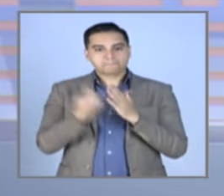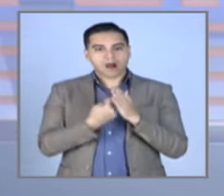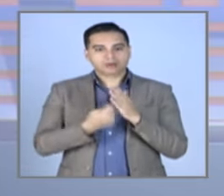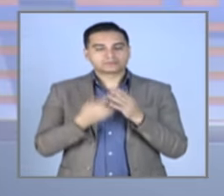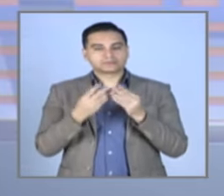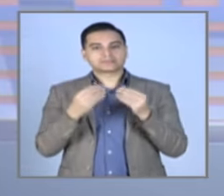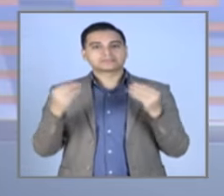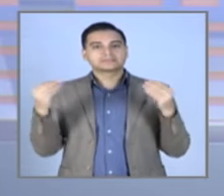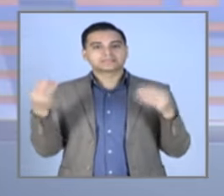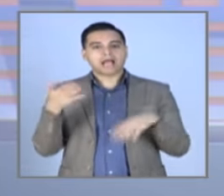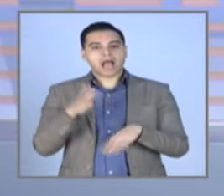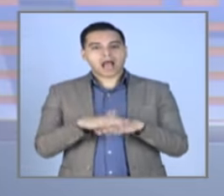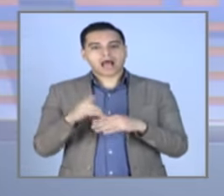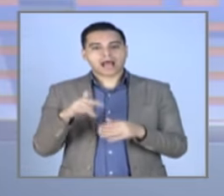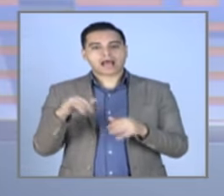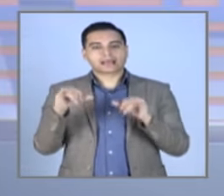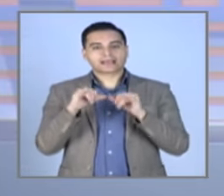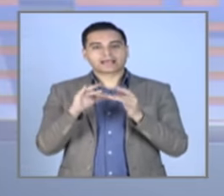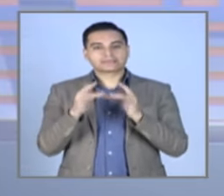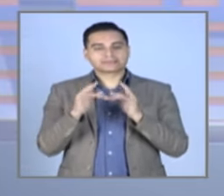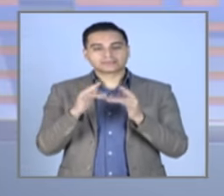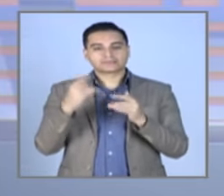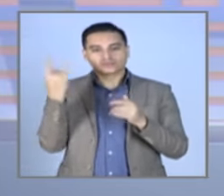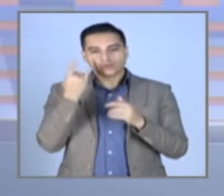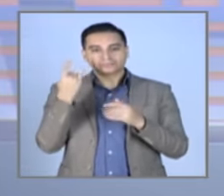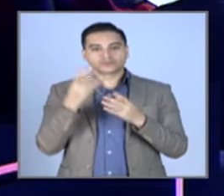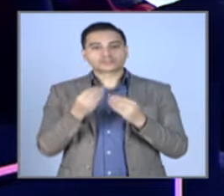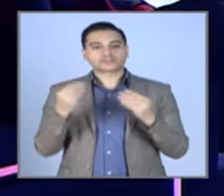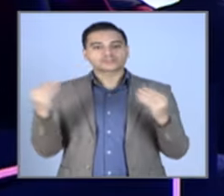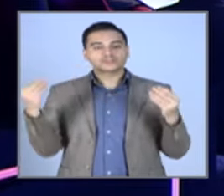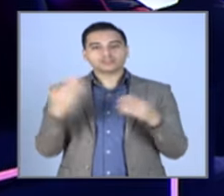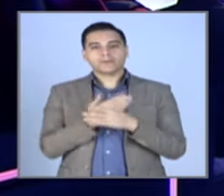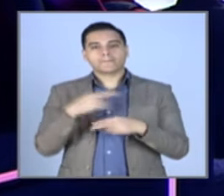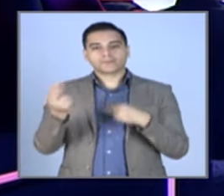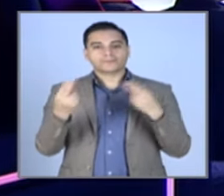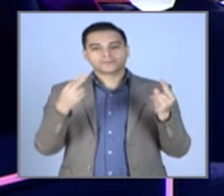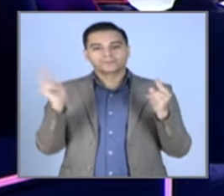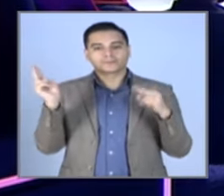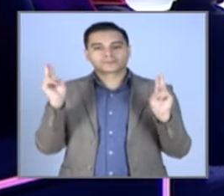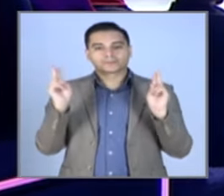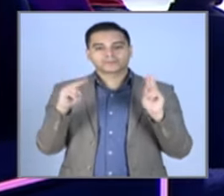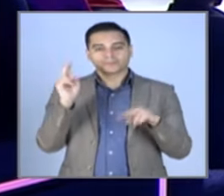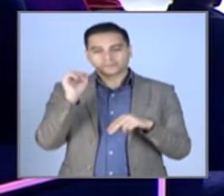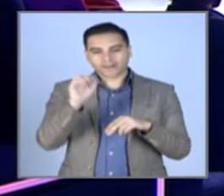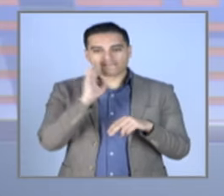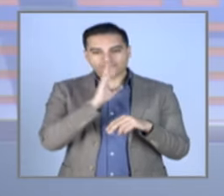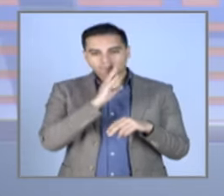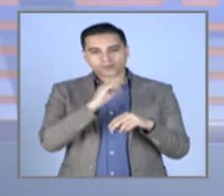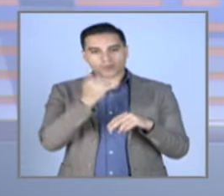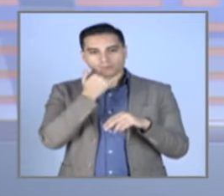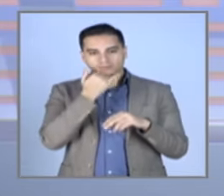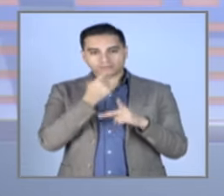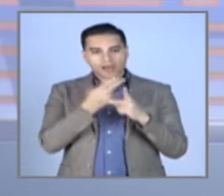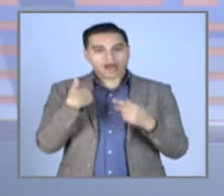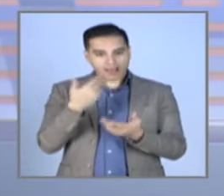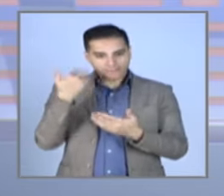اللي بتتعمل في مباحث الانترنت طبعاً انت عارف، طبعاً لان انا الحقيقة